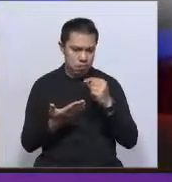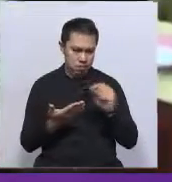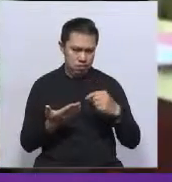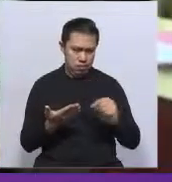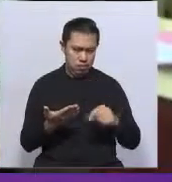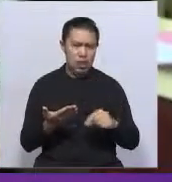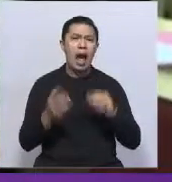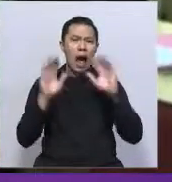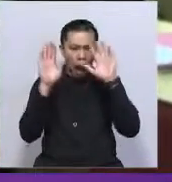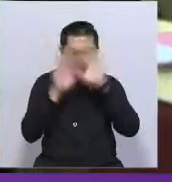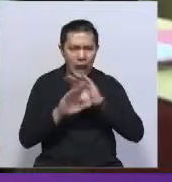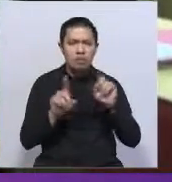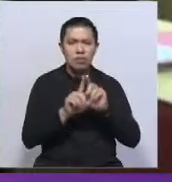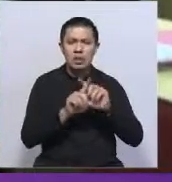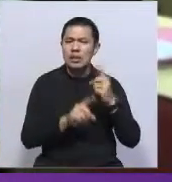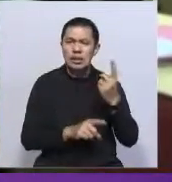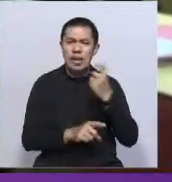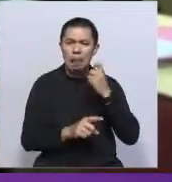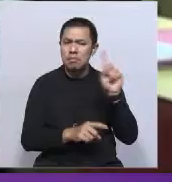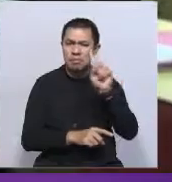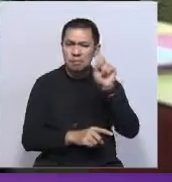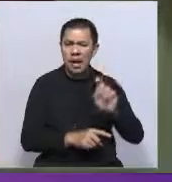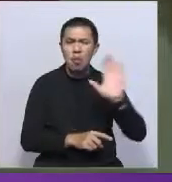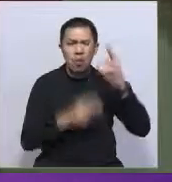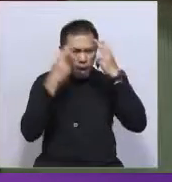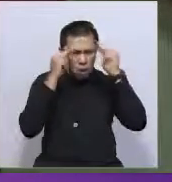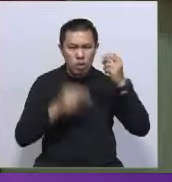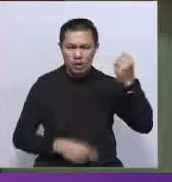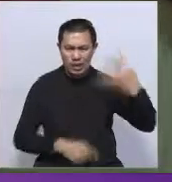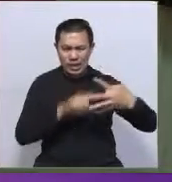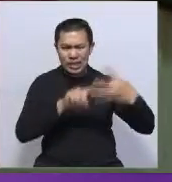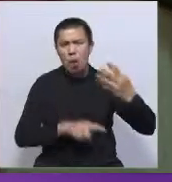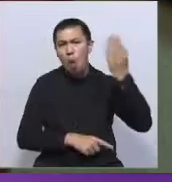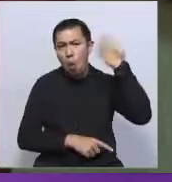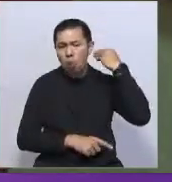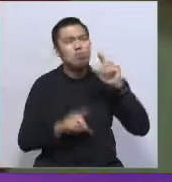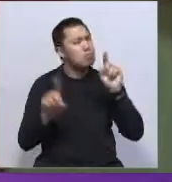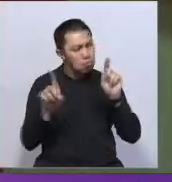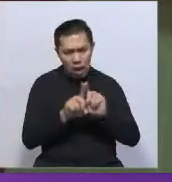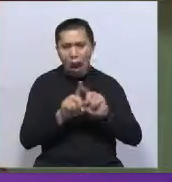จะมีลักษณะเดียวกันกับแบบฟอร์ม4คำถามของนายกรัฐมนตรีก่อนหน้านี้